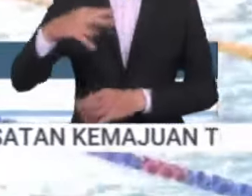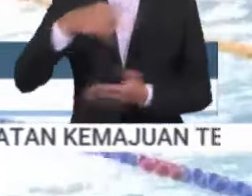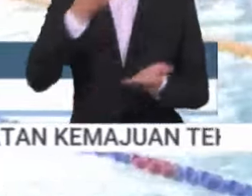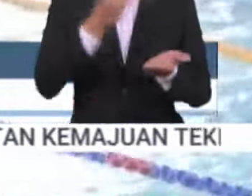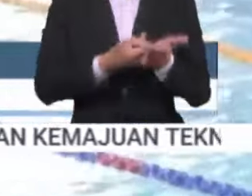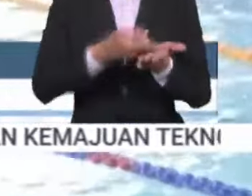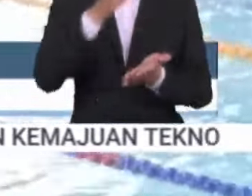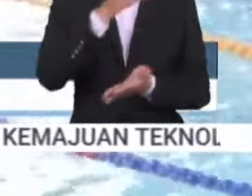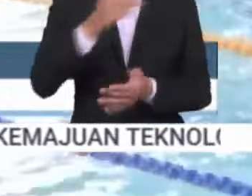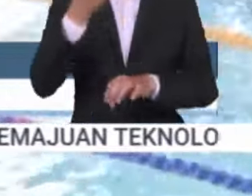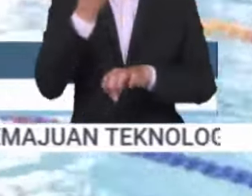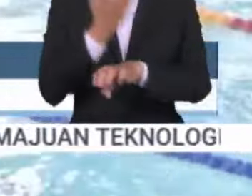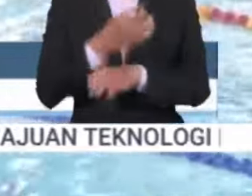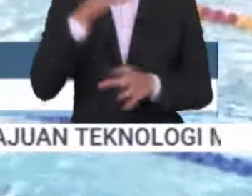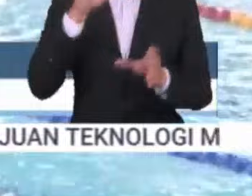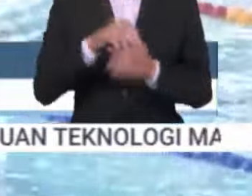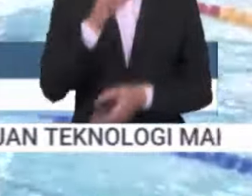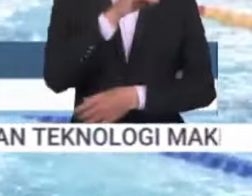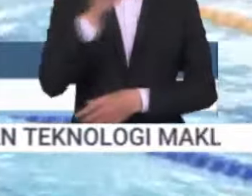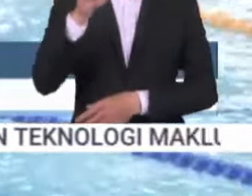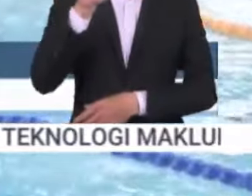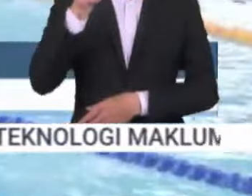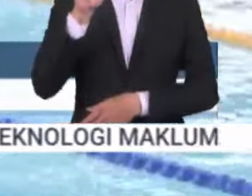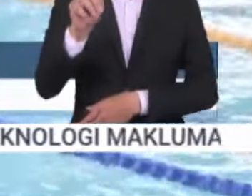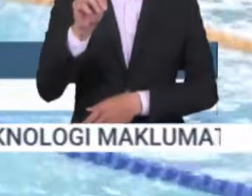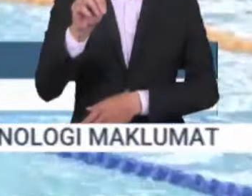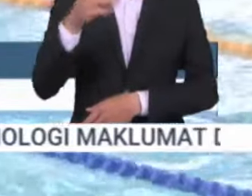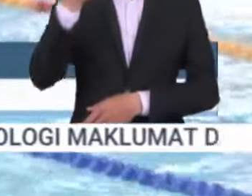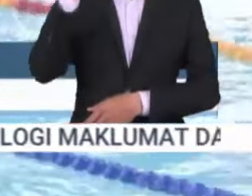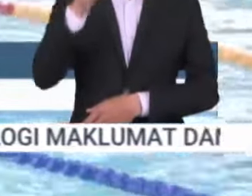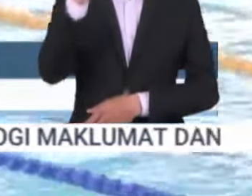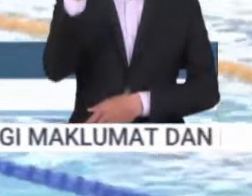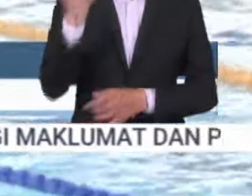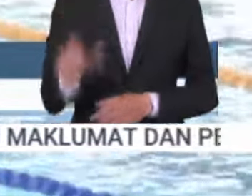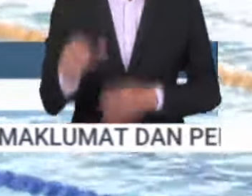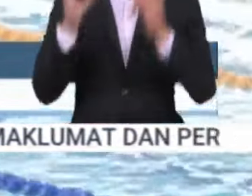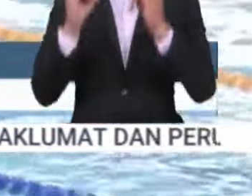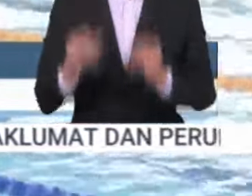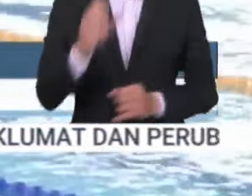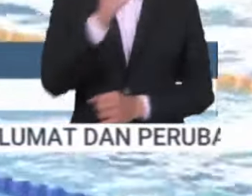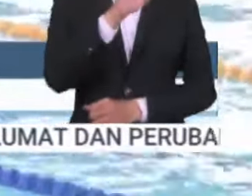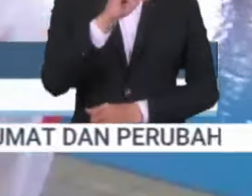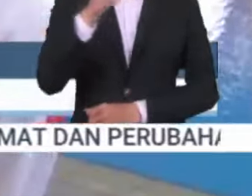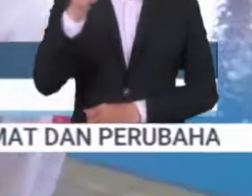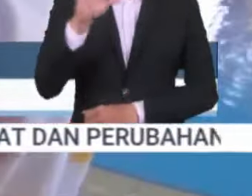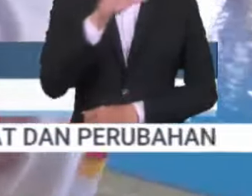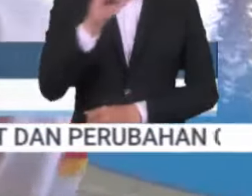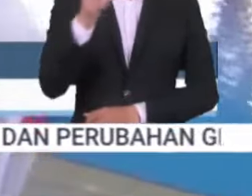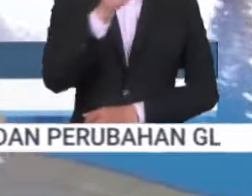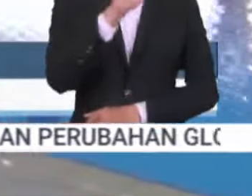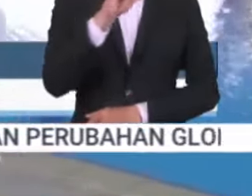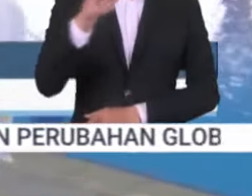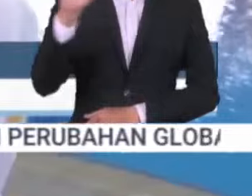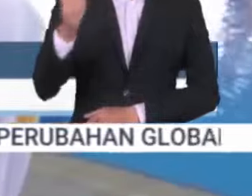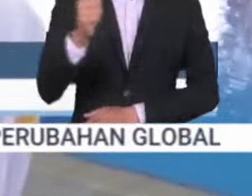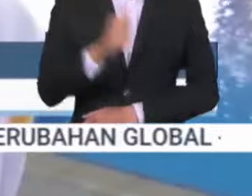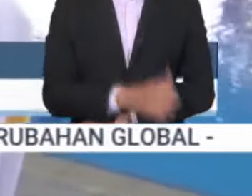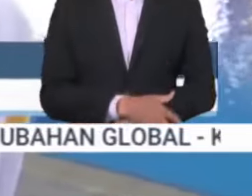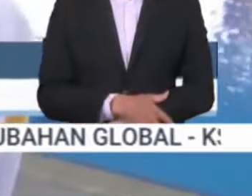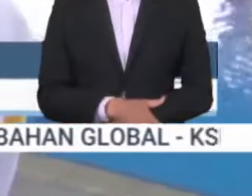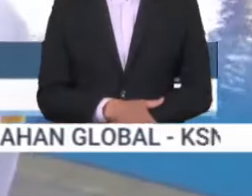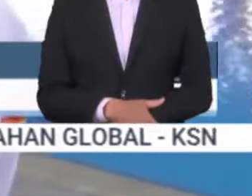S9 selain emas dalam acara 200 meter rampaian individu SM9-SM10. Macam biasalah